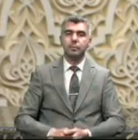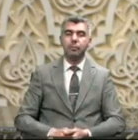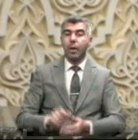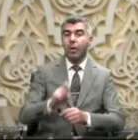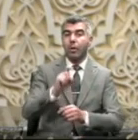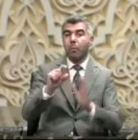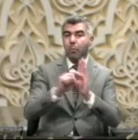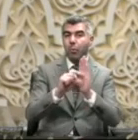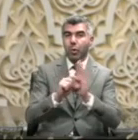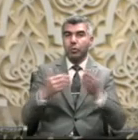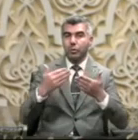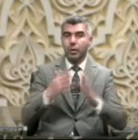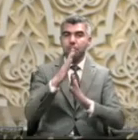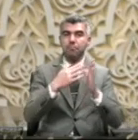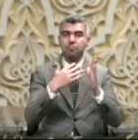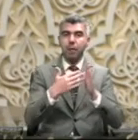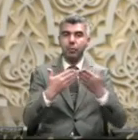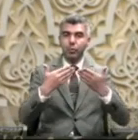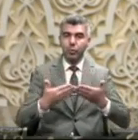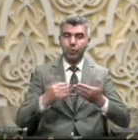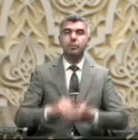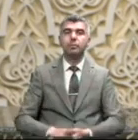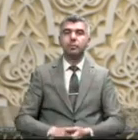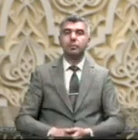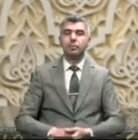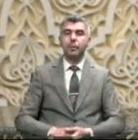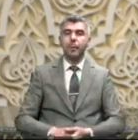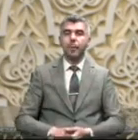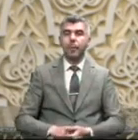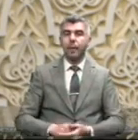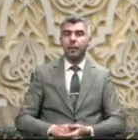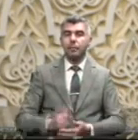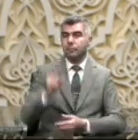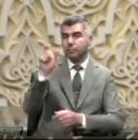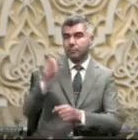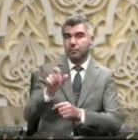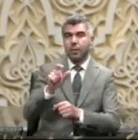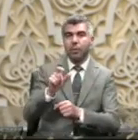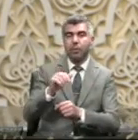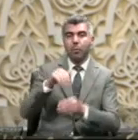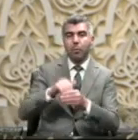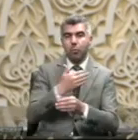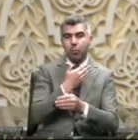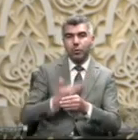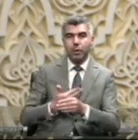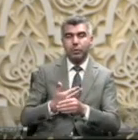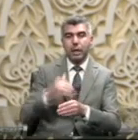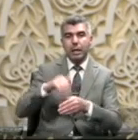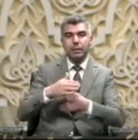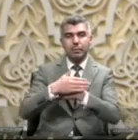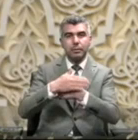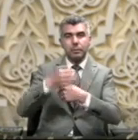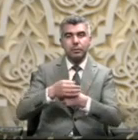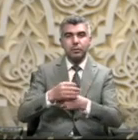لموضوعنا لجدول الاعمال جلستنا هاته واعطي الكلمه للسيد المستشار المحترم الفريق التجمع الوطني